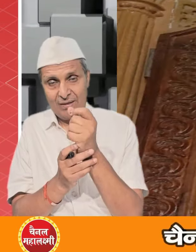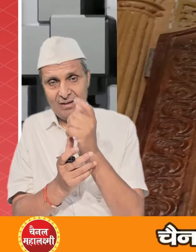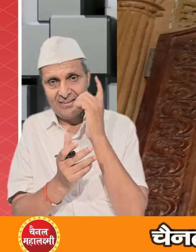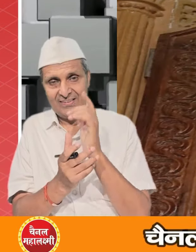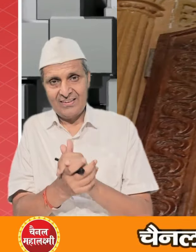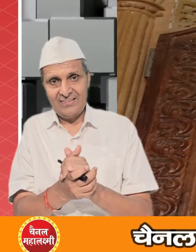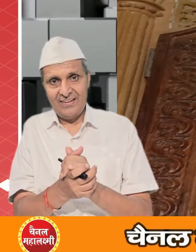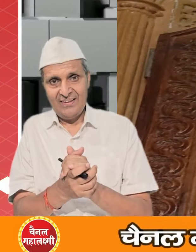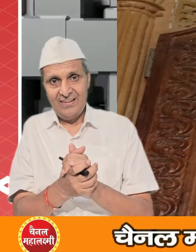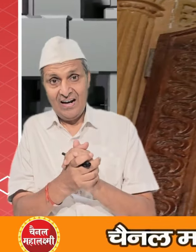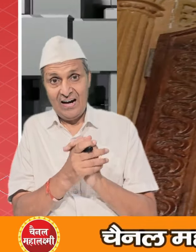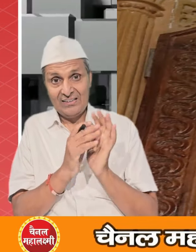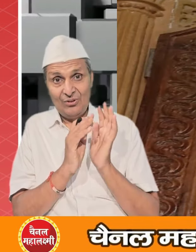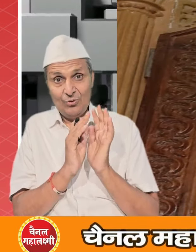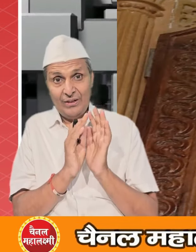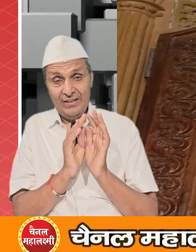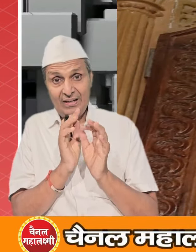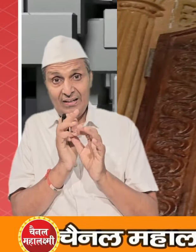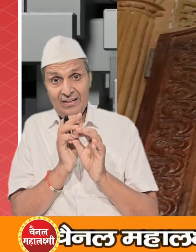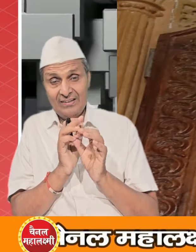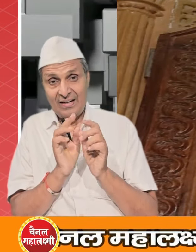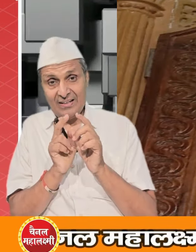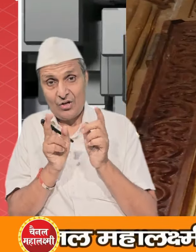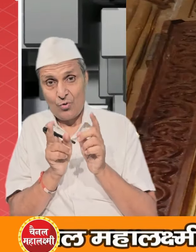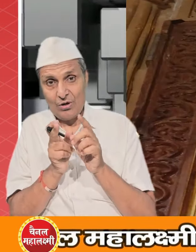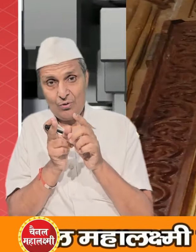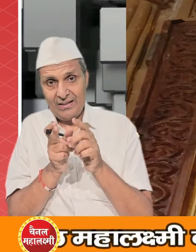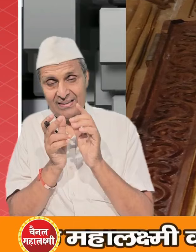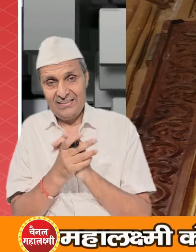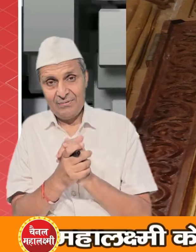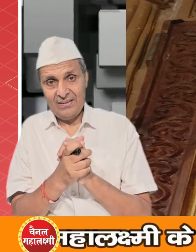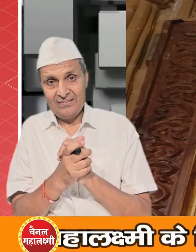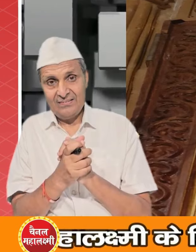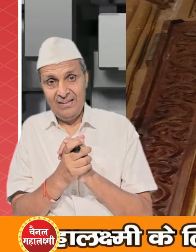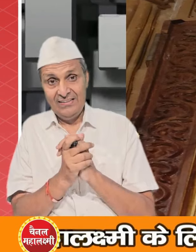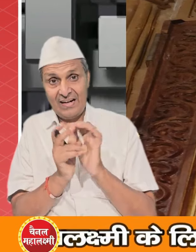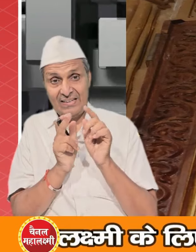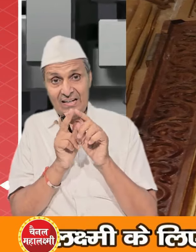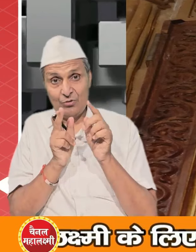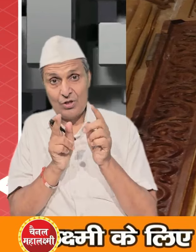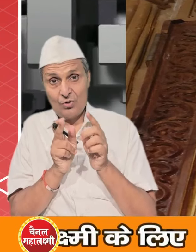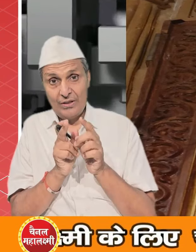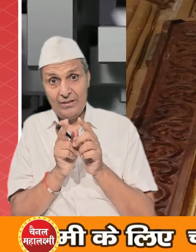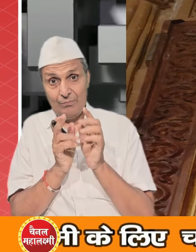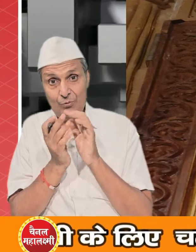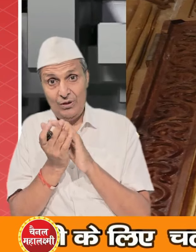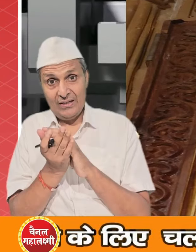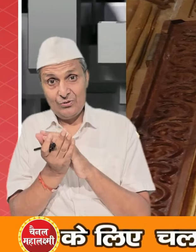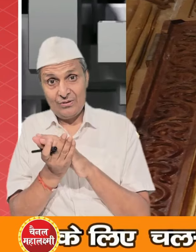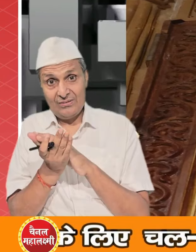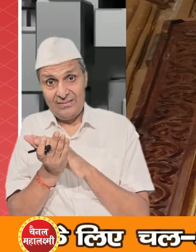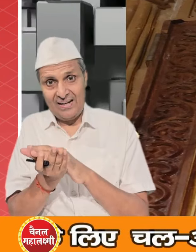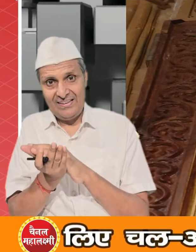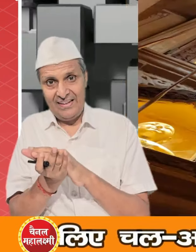ना कहीं प्रमाण के साथ कहते हैं। आज लोगों की क्या यह करोड़ों का घोटाला कह दिया जाए आपके साथ, या कहा जाए लाखों करोड़ों की मूल्य